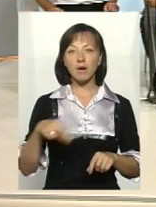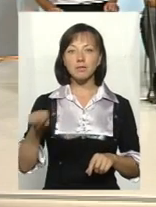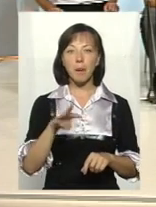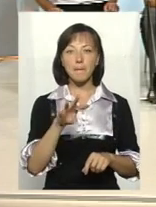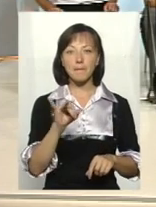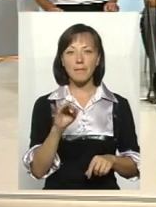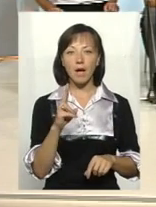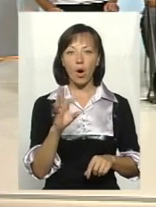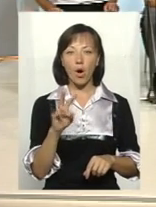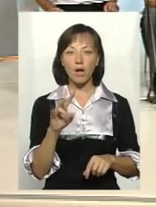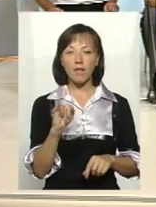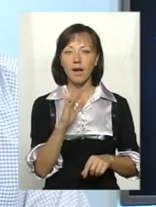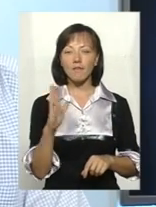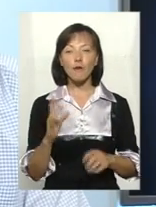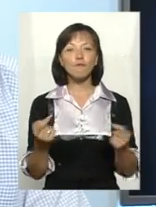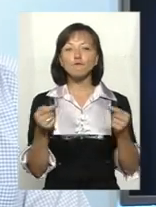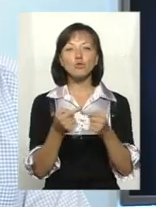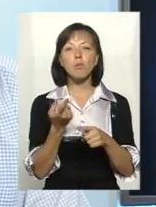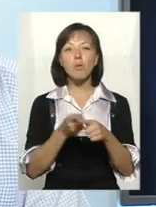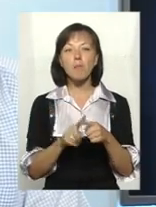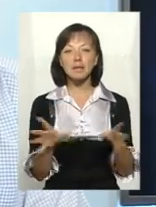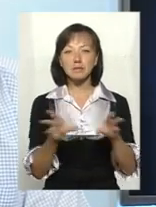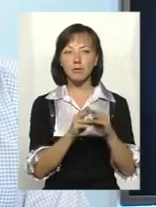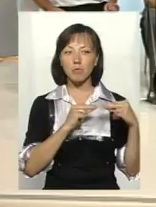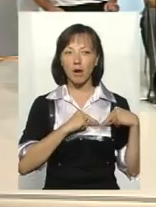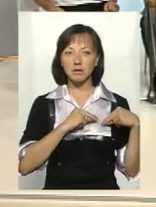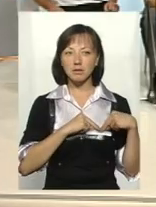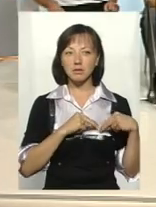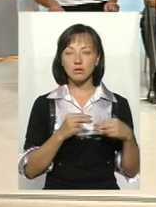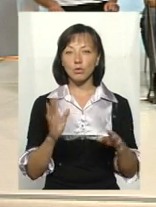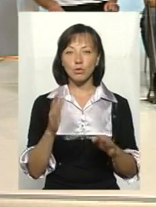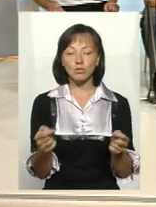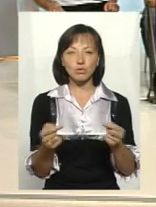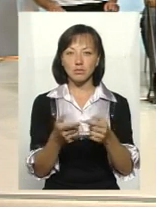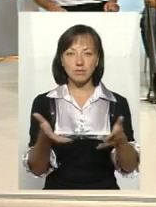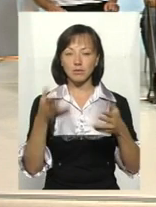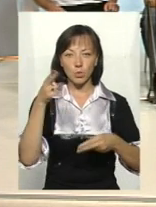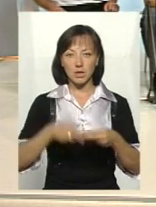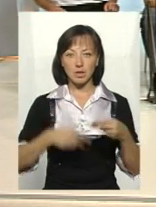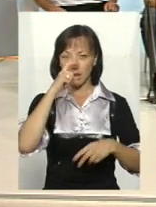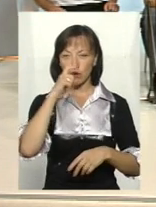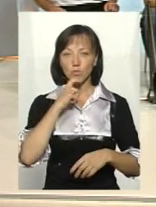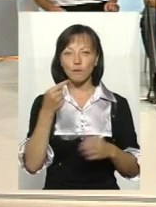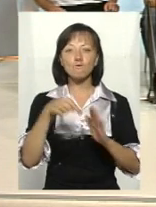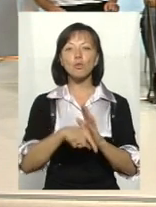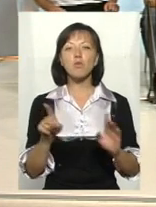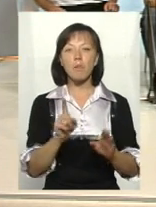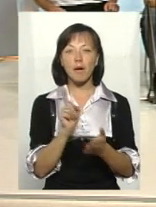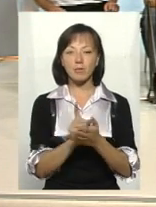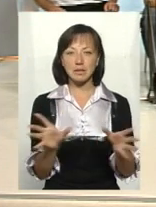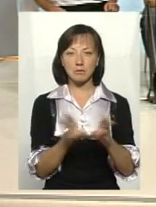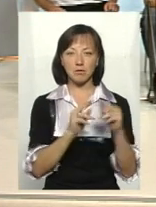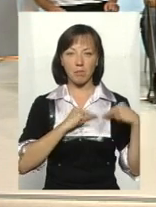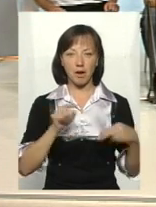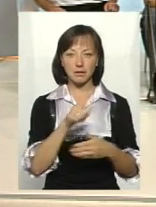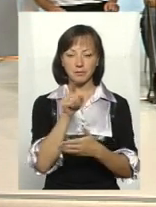Миколаєм. В чому має бути ота тісна співпраця? Перепрошую, я от чомусь до кінця не розумію. В чому має бути тісна